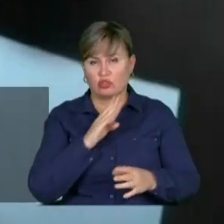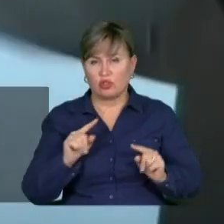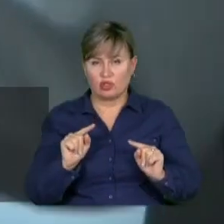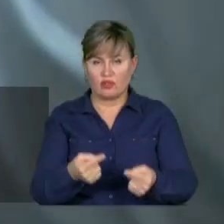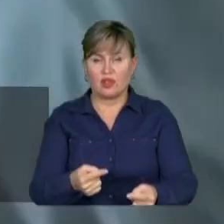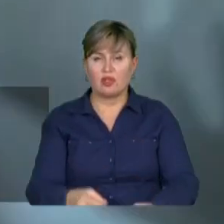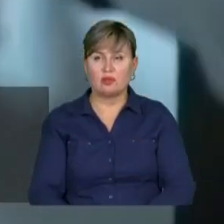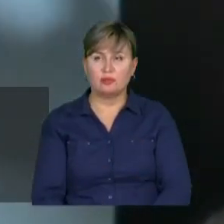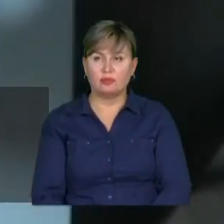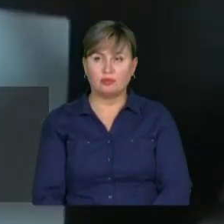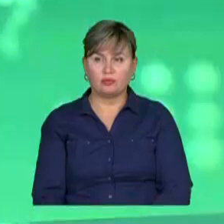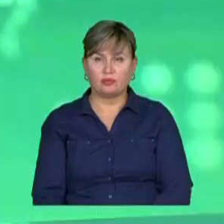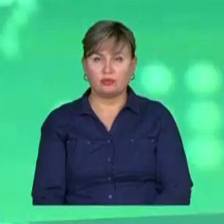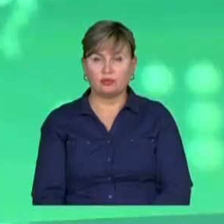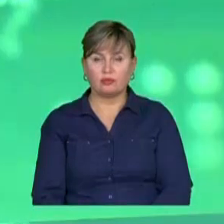арестовали.